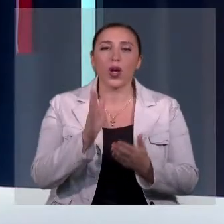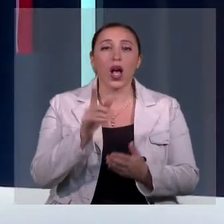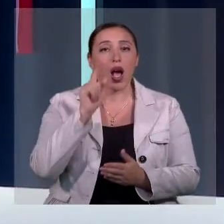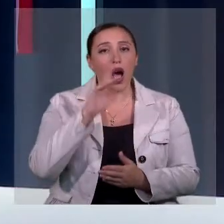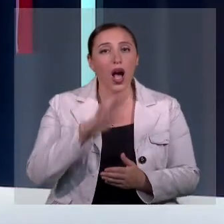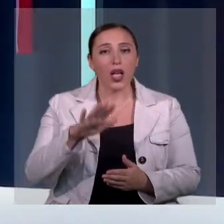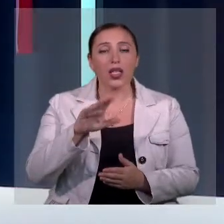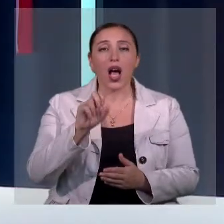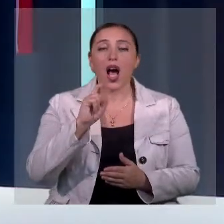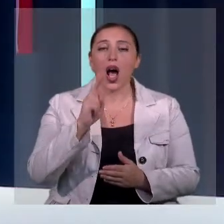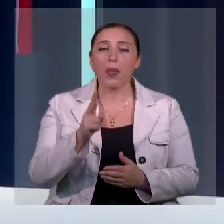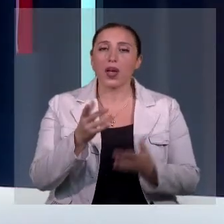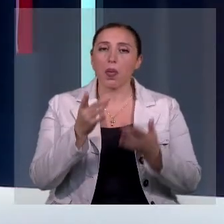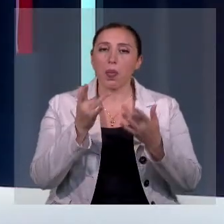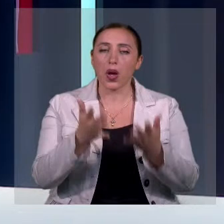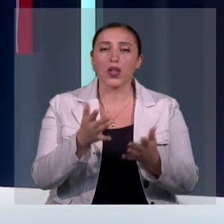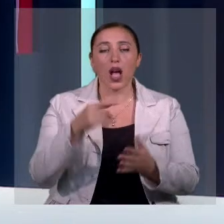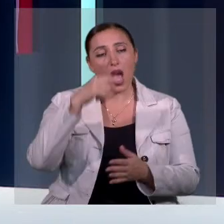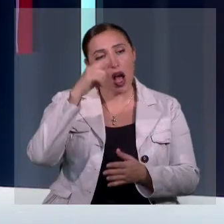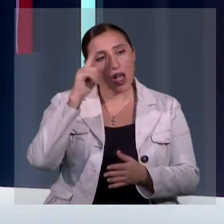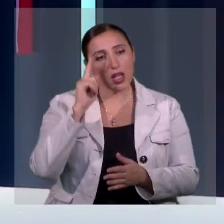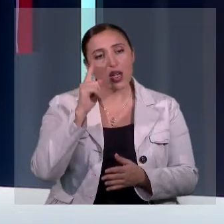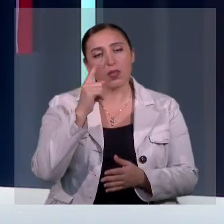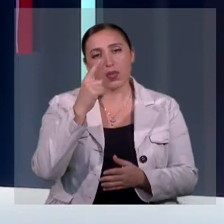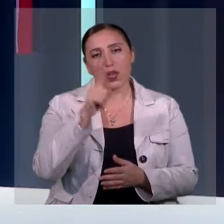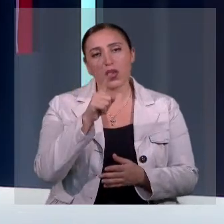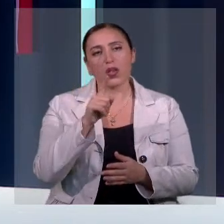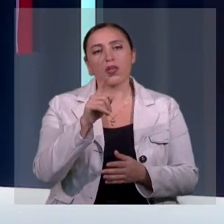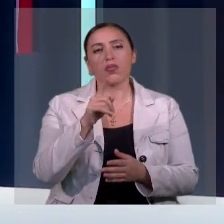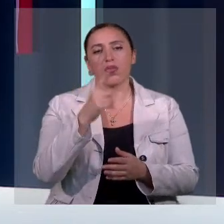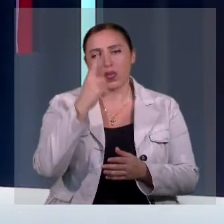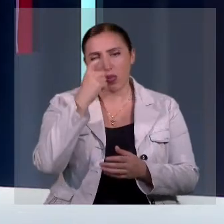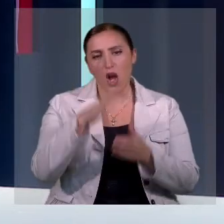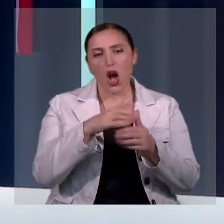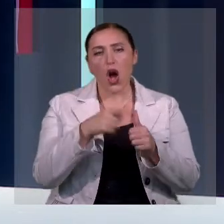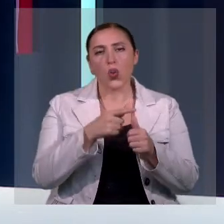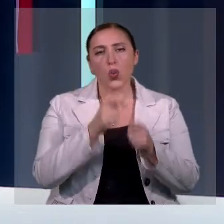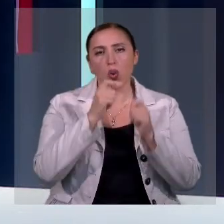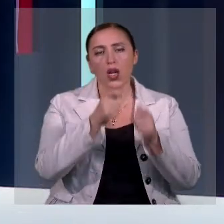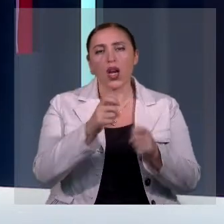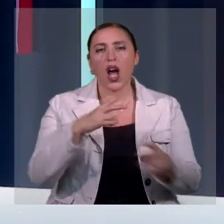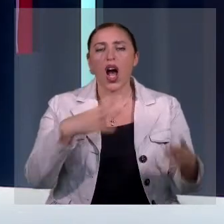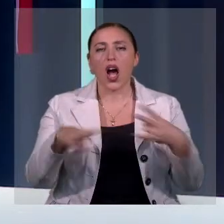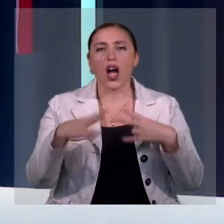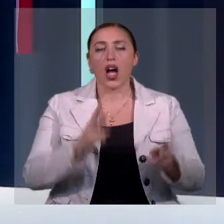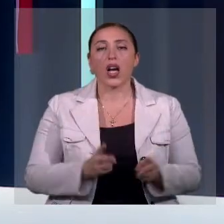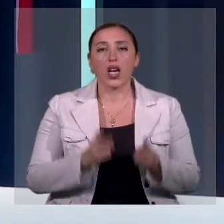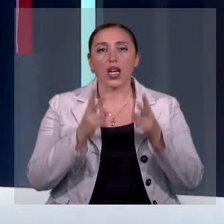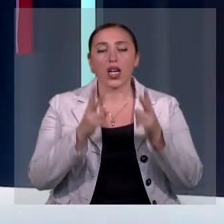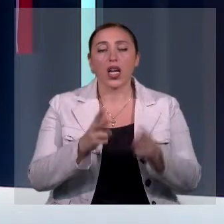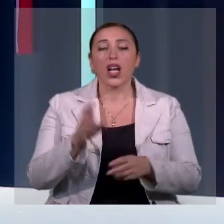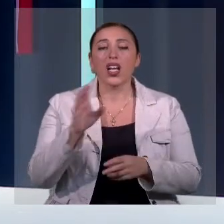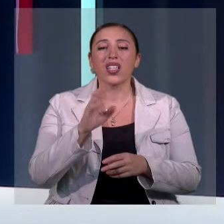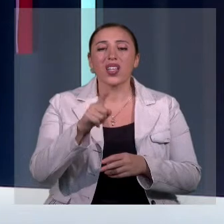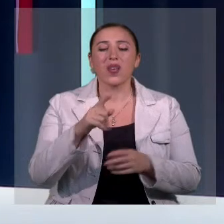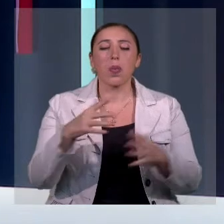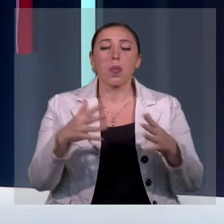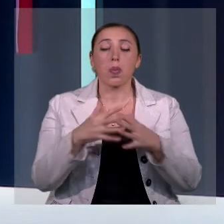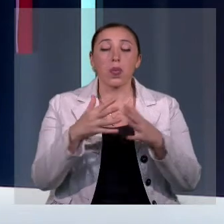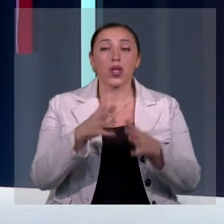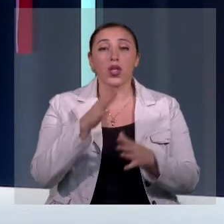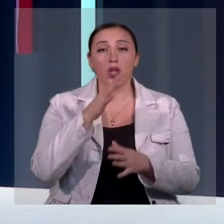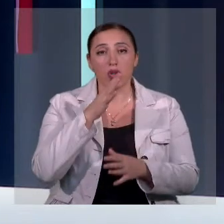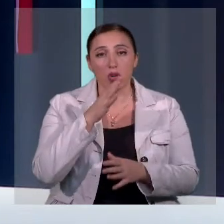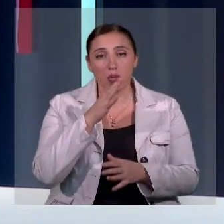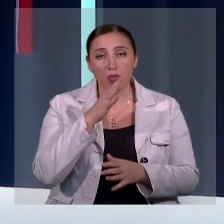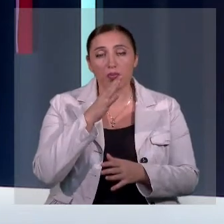Հայաստանը հապկից պահանջում է Ադրբեջանին կոչել ագրեսոր։ Կառույցը, ինչպես նախորդ մայիսին, այս սեպտեմբերի սահմանային մարտերի ընթացքում